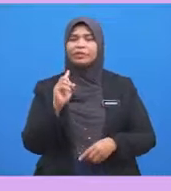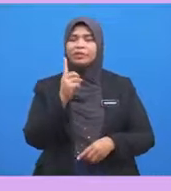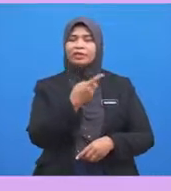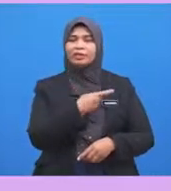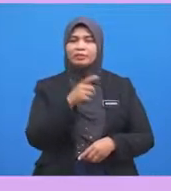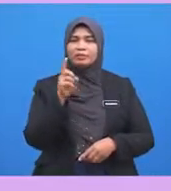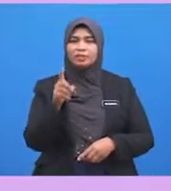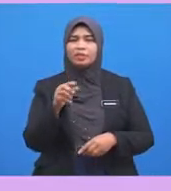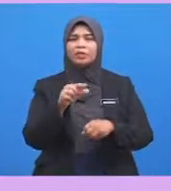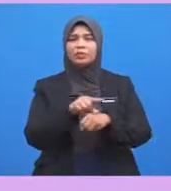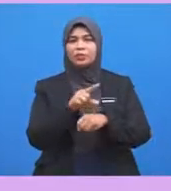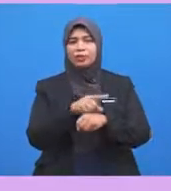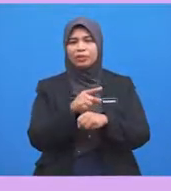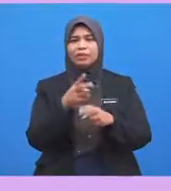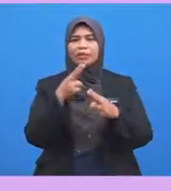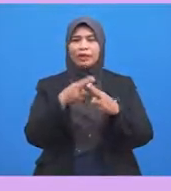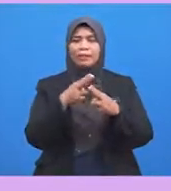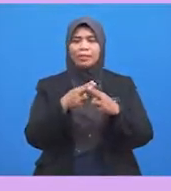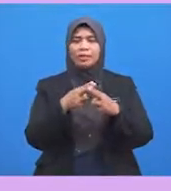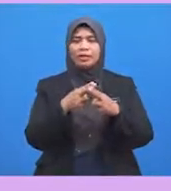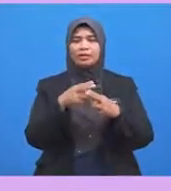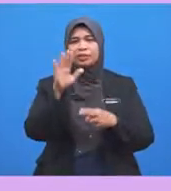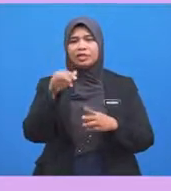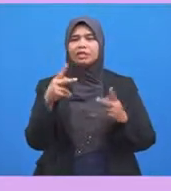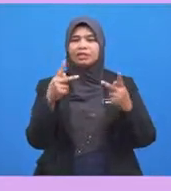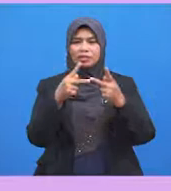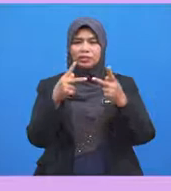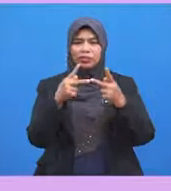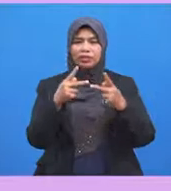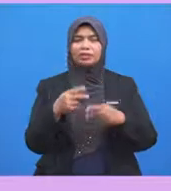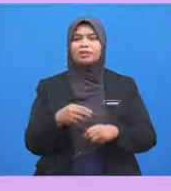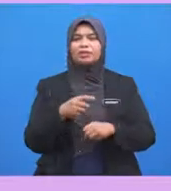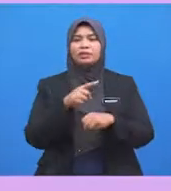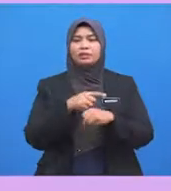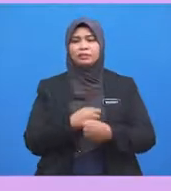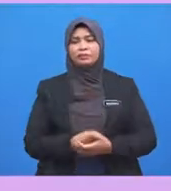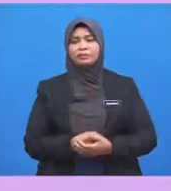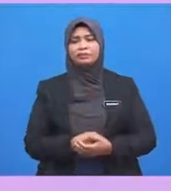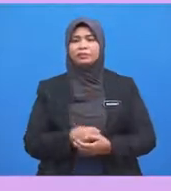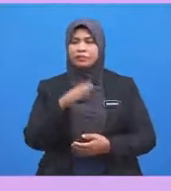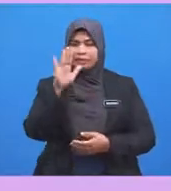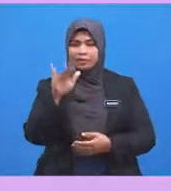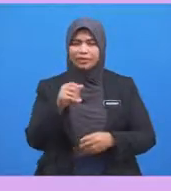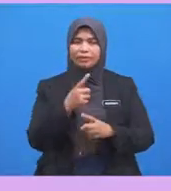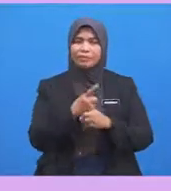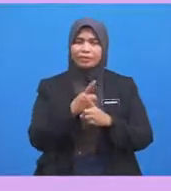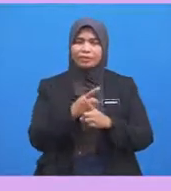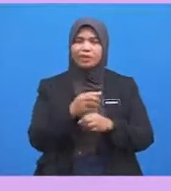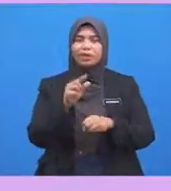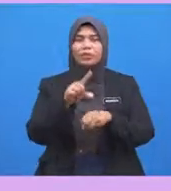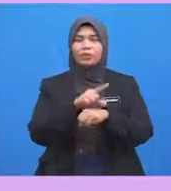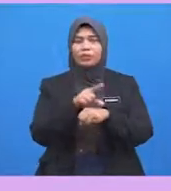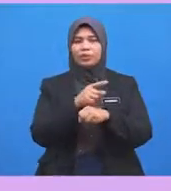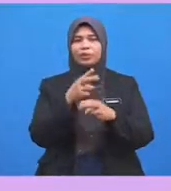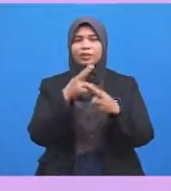patut menggunakan nama panggilan yang sesuai. Ya, betul.